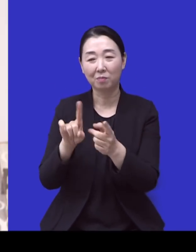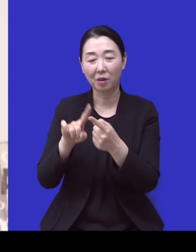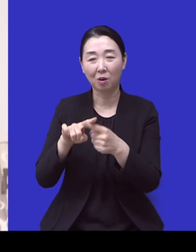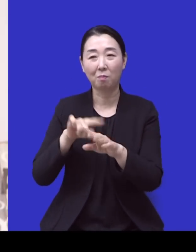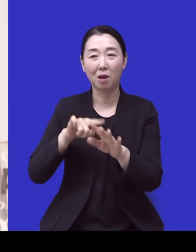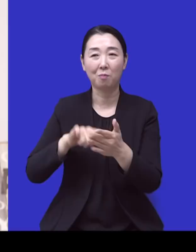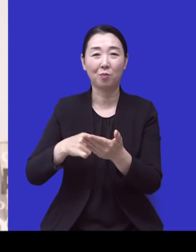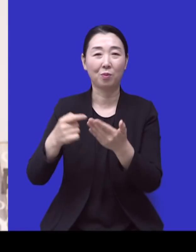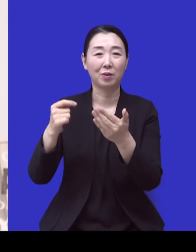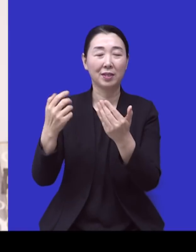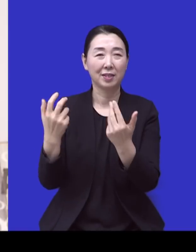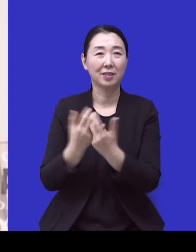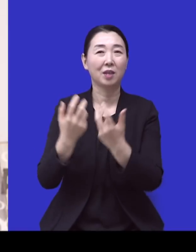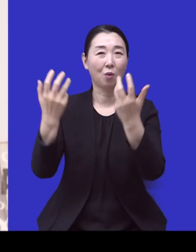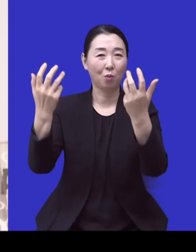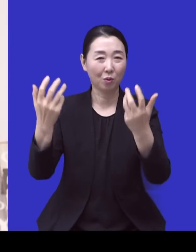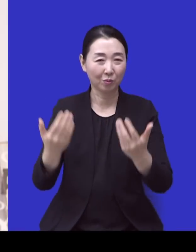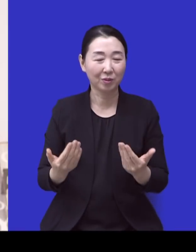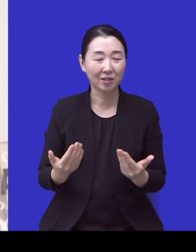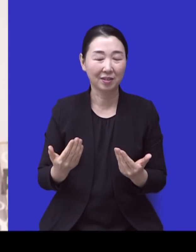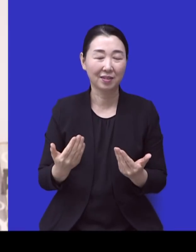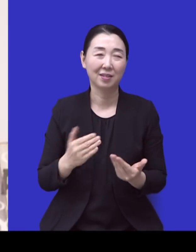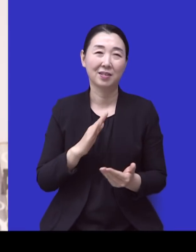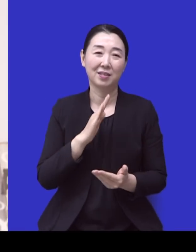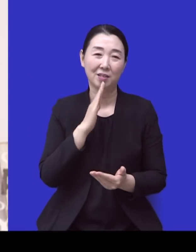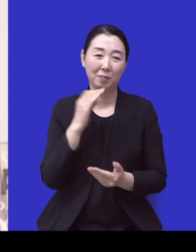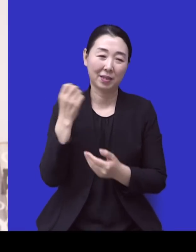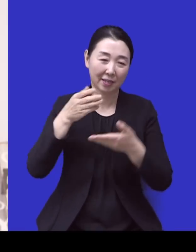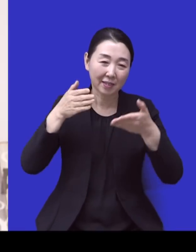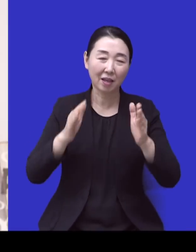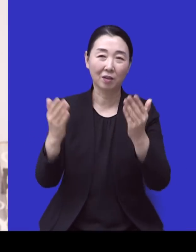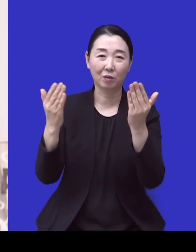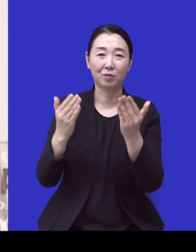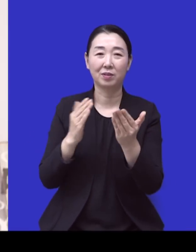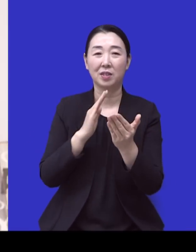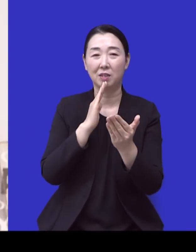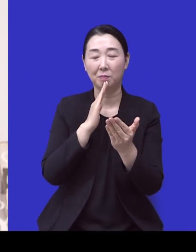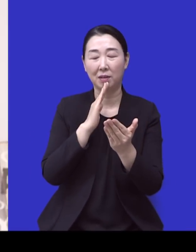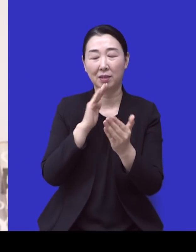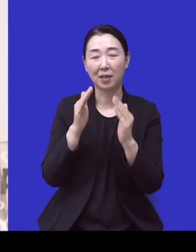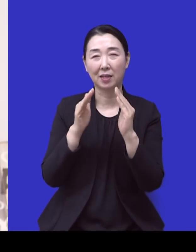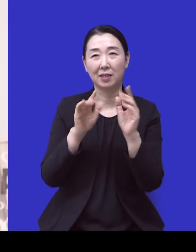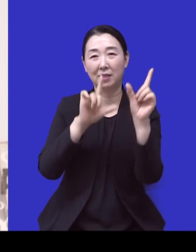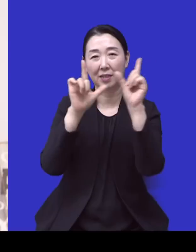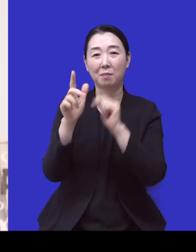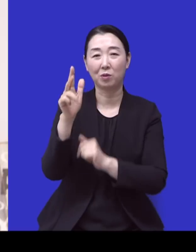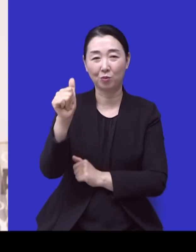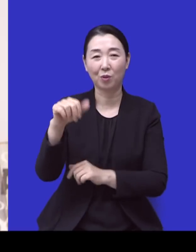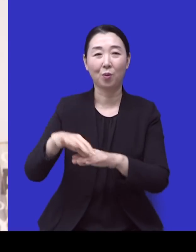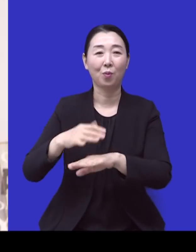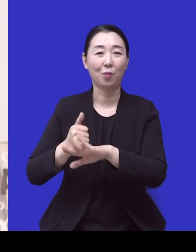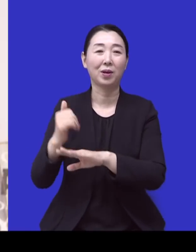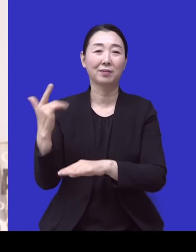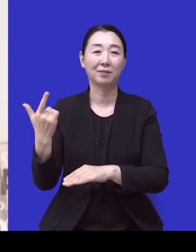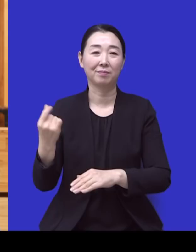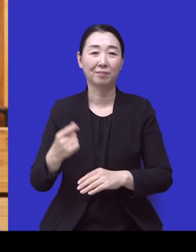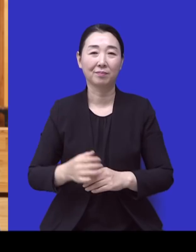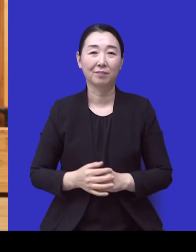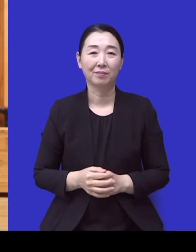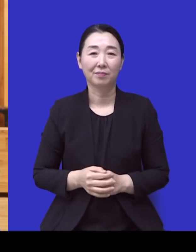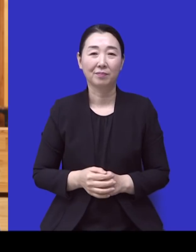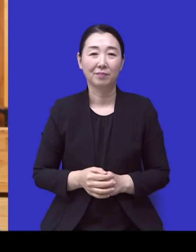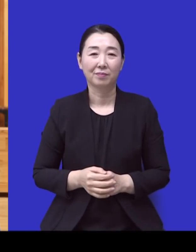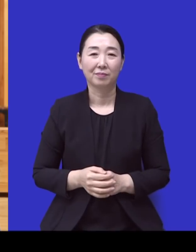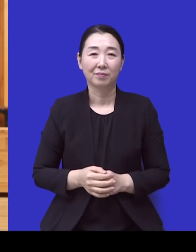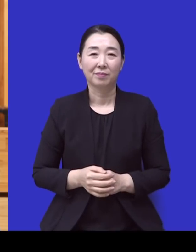마음으로 채워주시고 말씀으로 채워주시는, 저를 정말 거듭나게 하신 진짜 제 삶의 주인, 왕이신 것 같아요. 네.